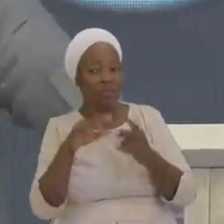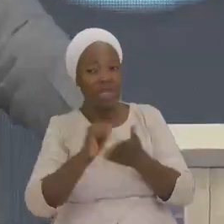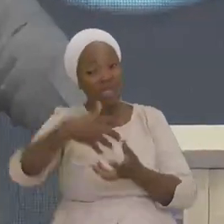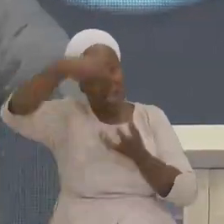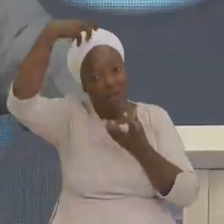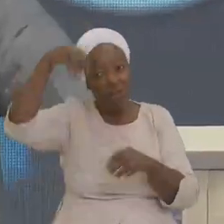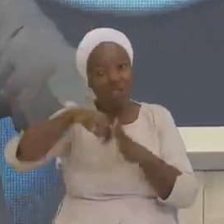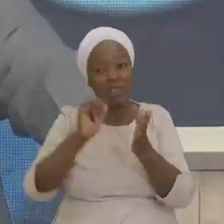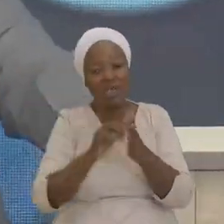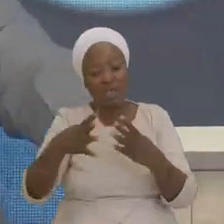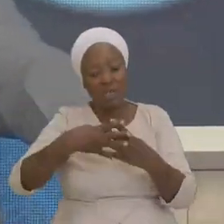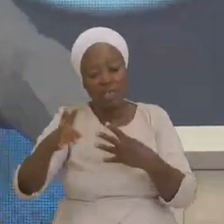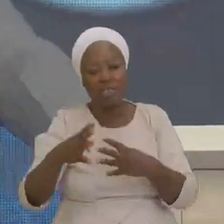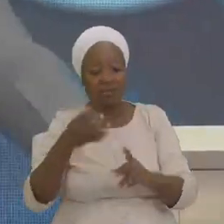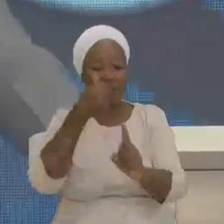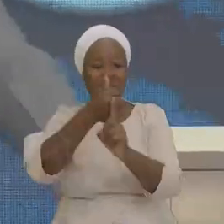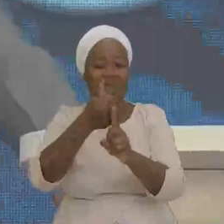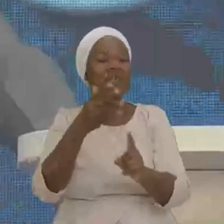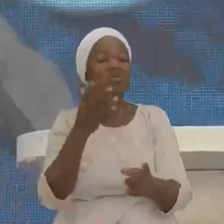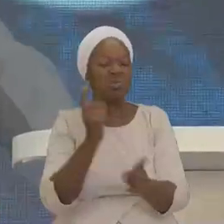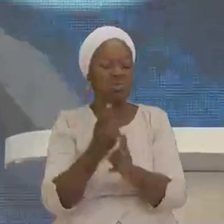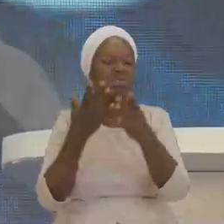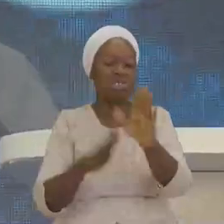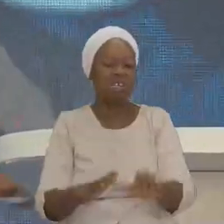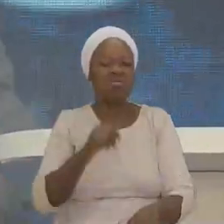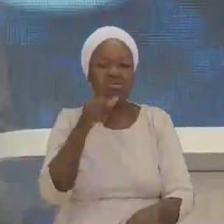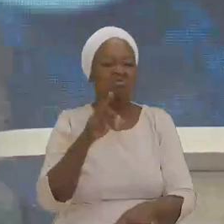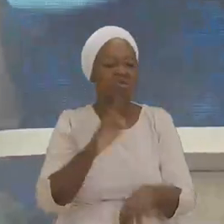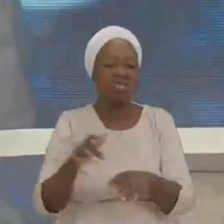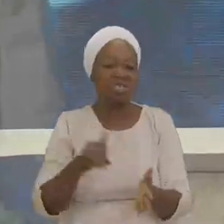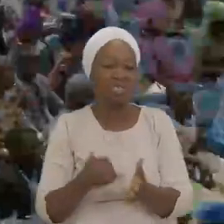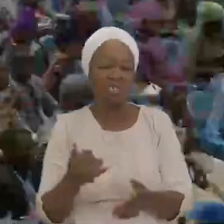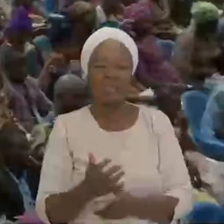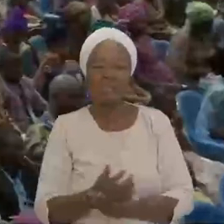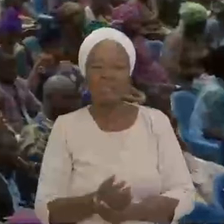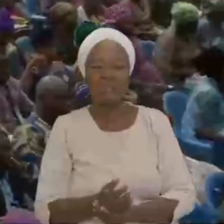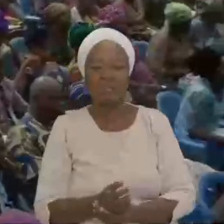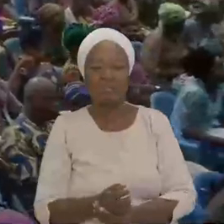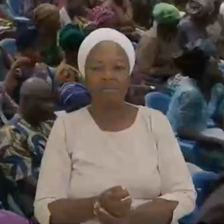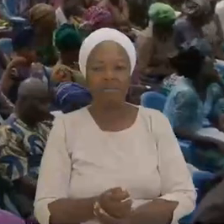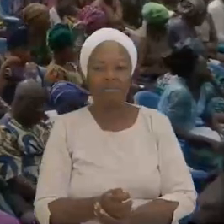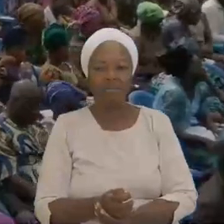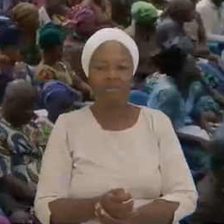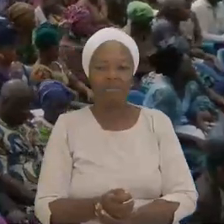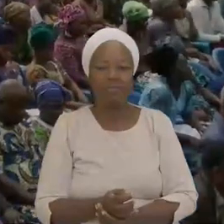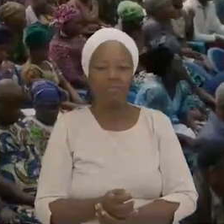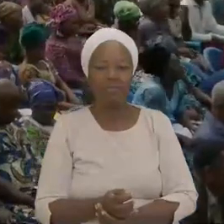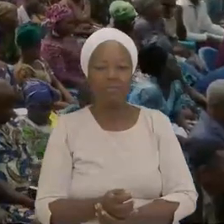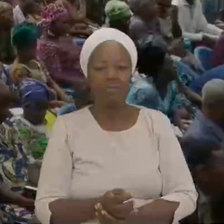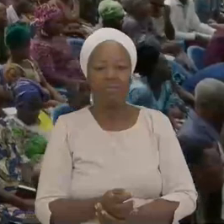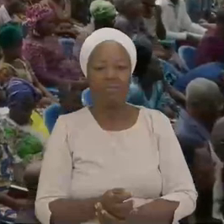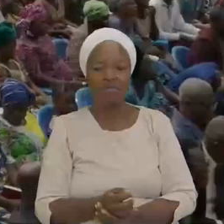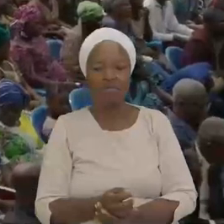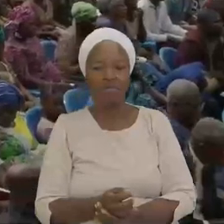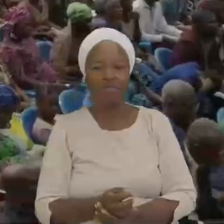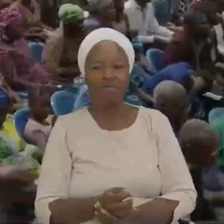par la négligence, en affamant et en ne prêtant pas l'attention à ce lion, tout seul dans la cage,